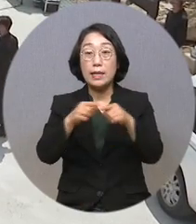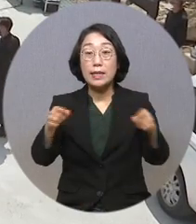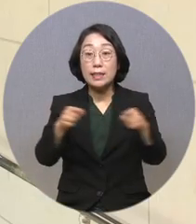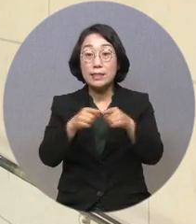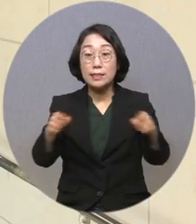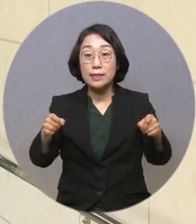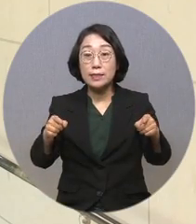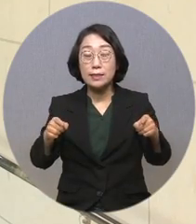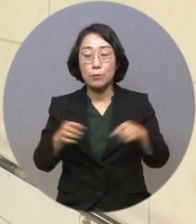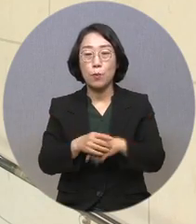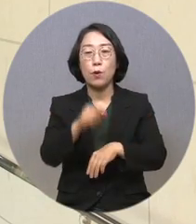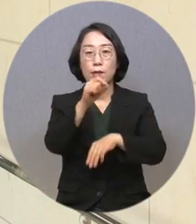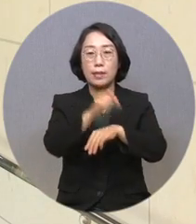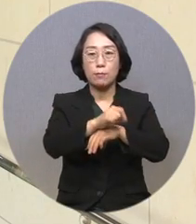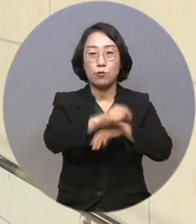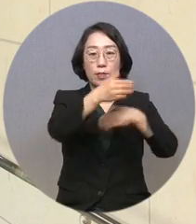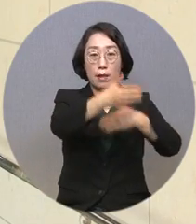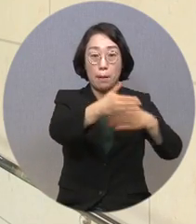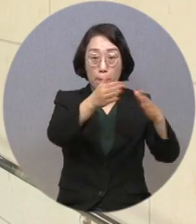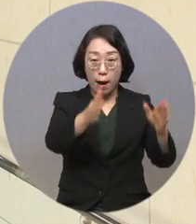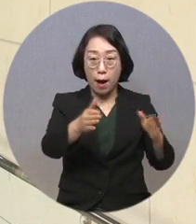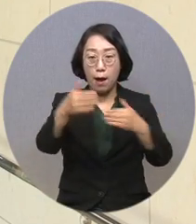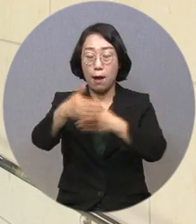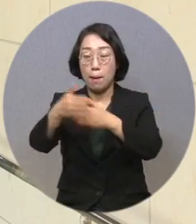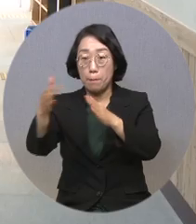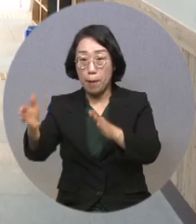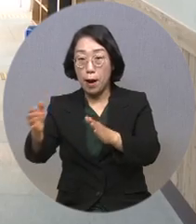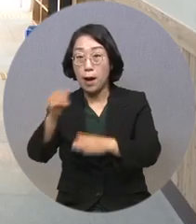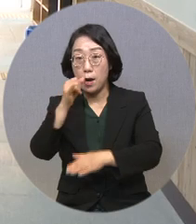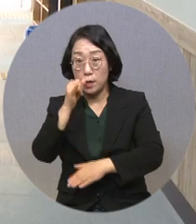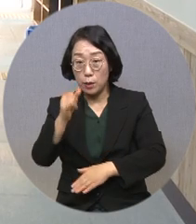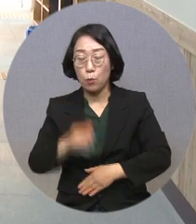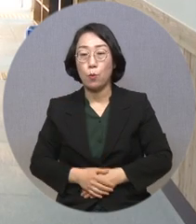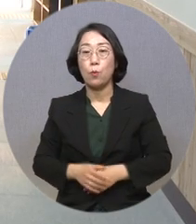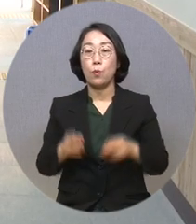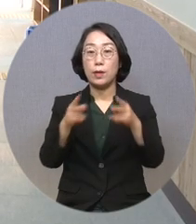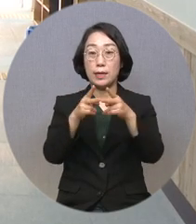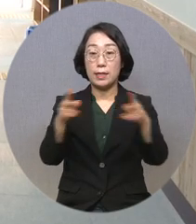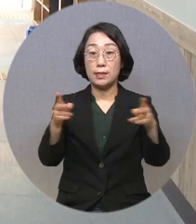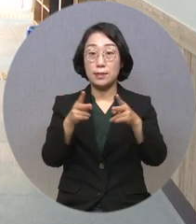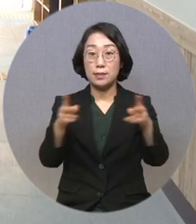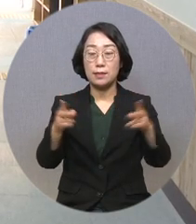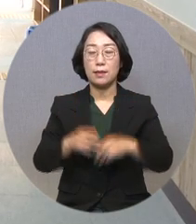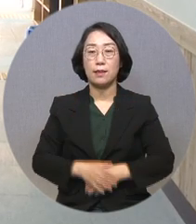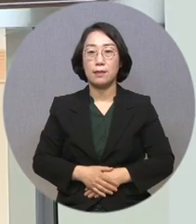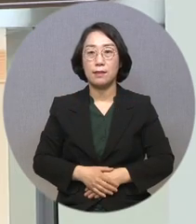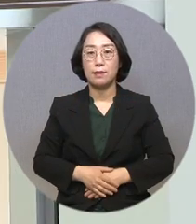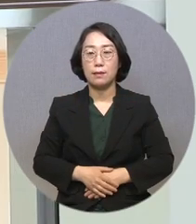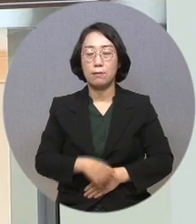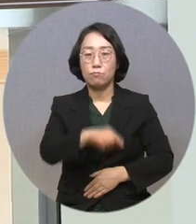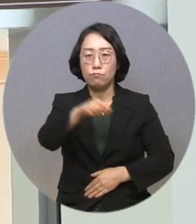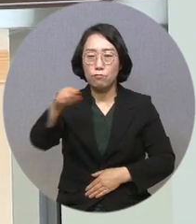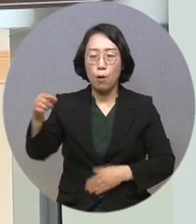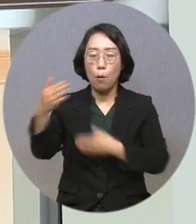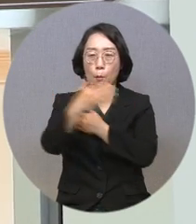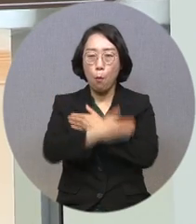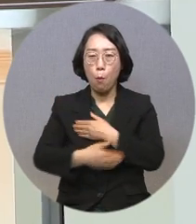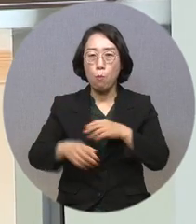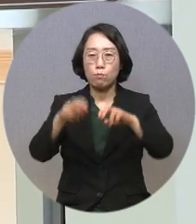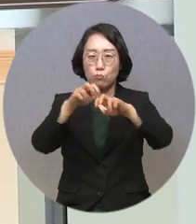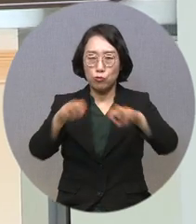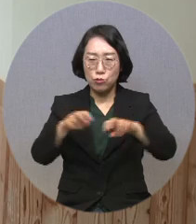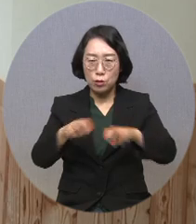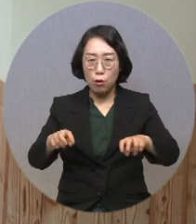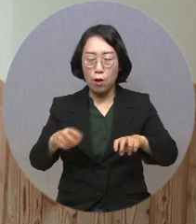치유센터에는 사무실, 당직실, 프로그램 진행 공간이 있으며 2층에는 전반적 신체 상황을 파악할